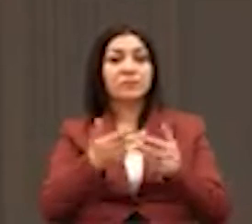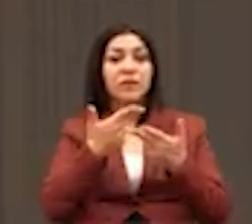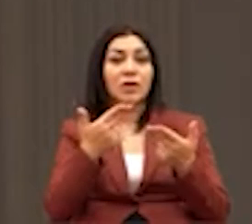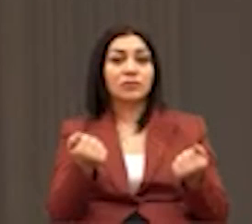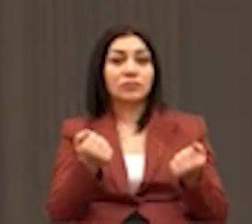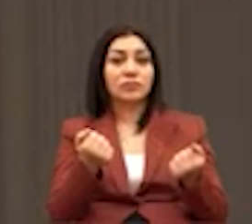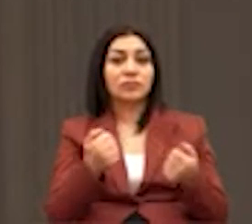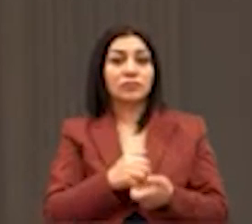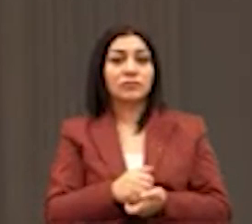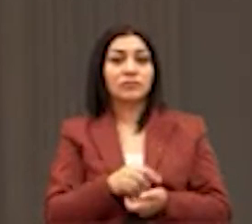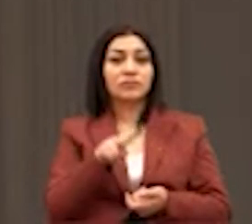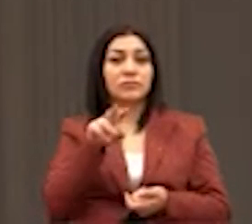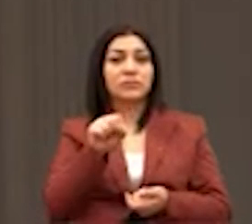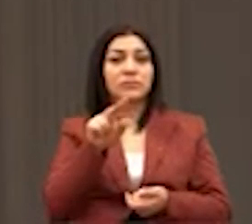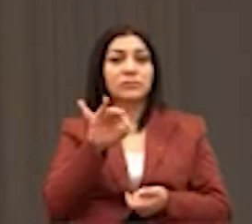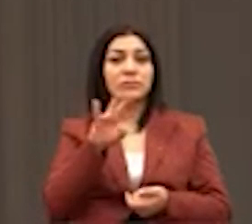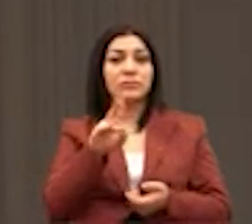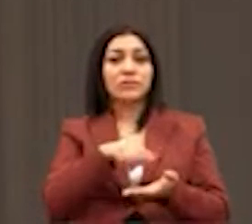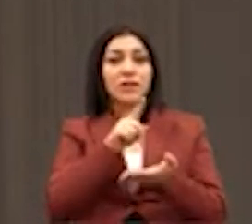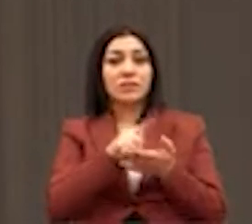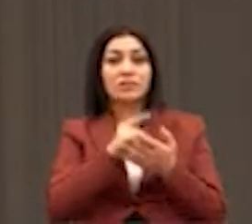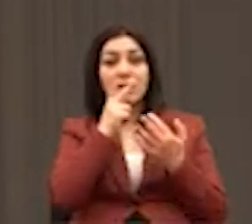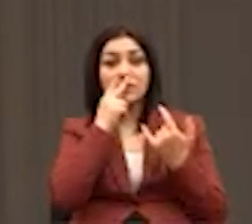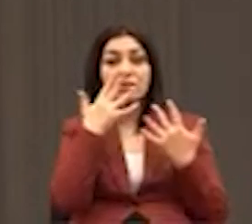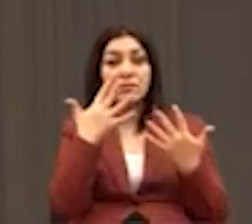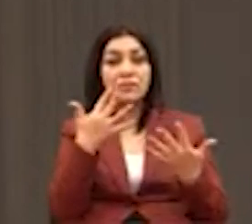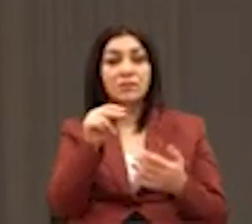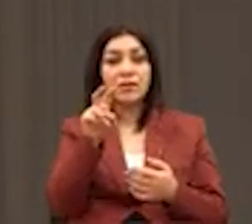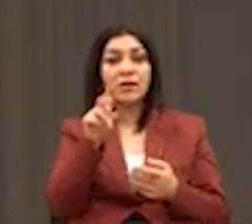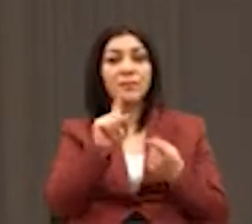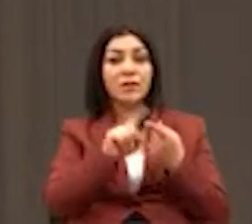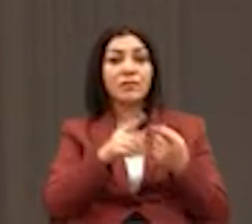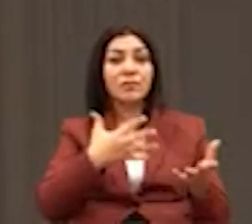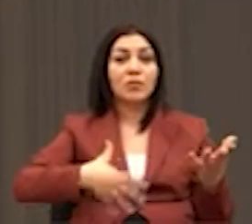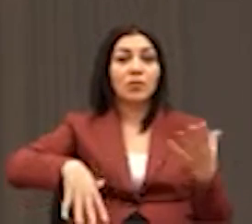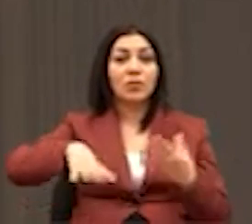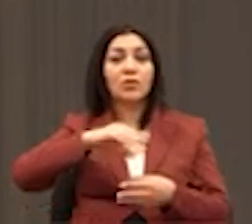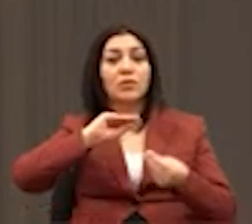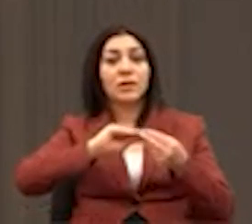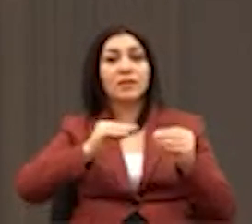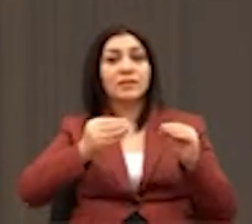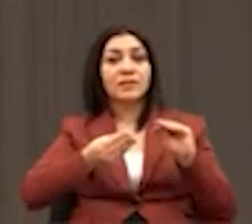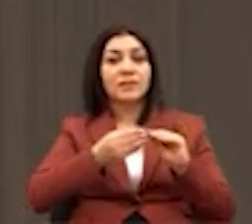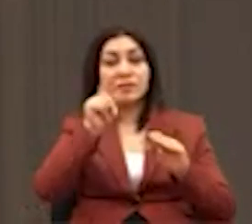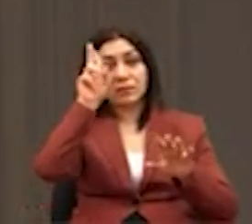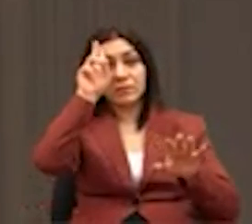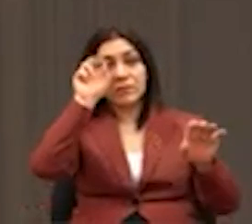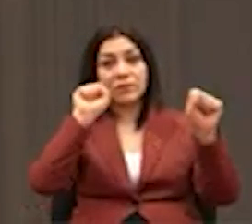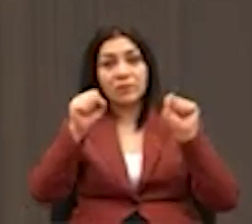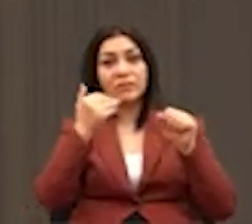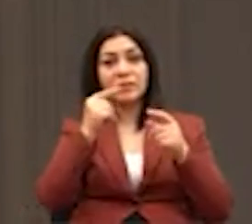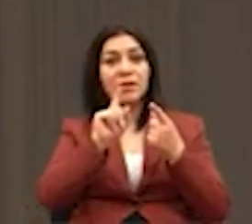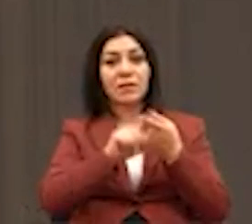Այո, Լաչինի հարցը ցույց տվեց, որ Ղարաբաղի հետ առնչվող բոլոր խնդիրները իշխանության հարց